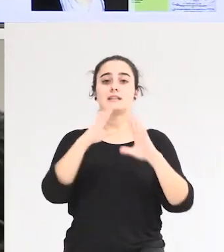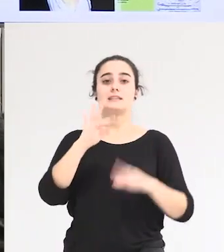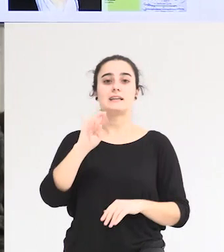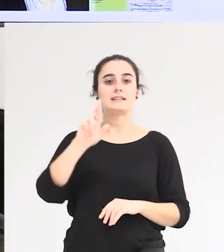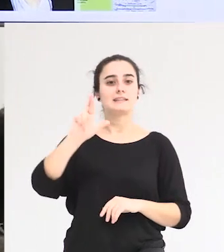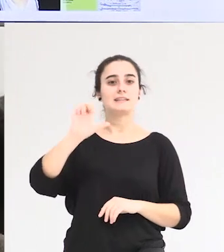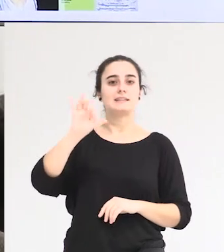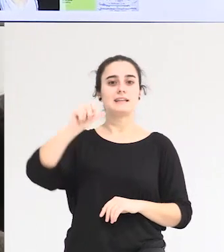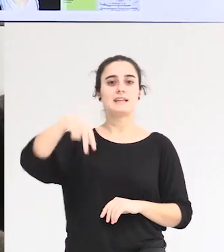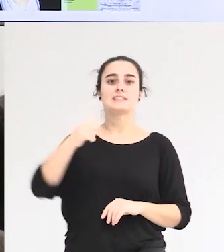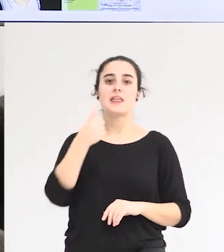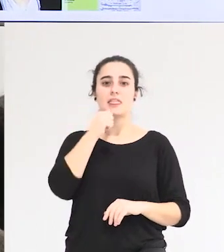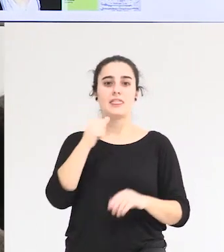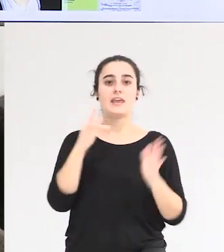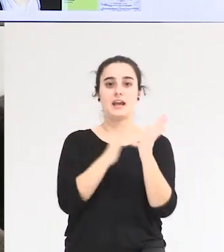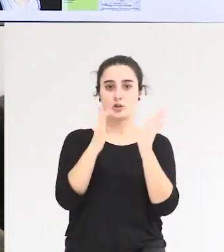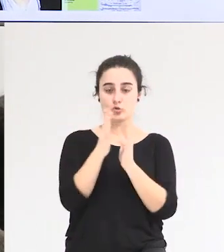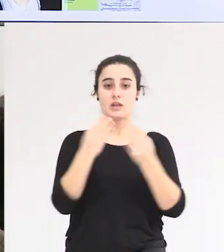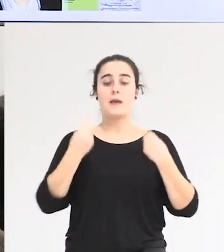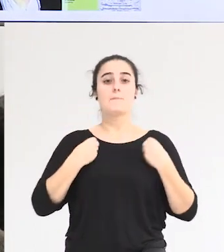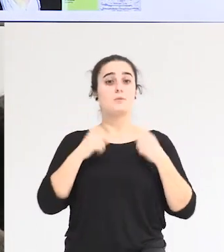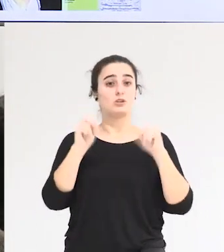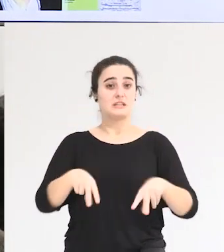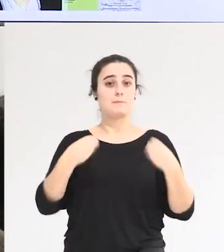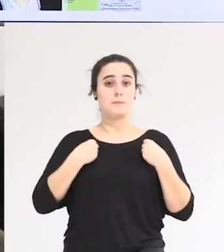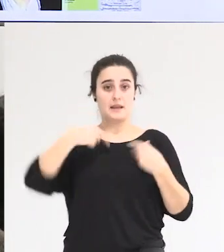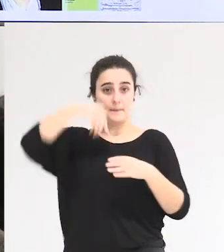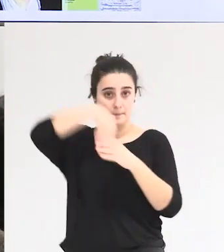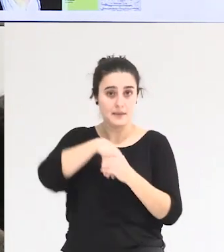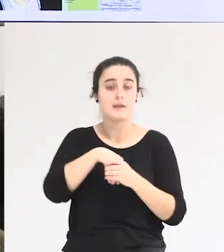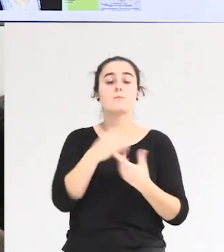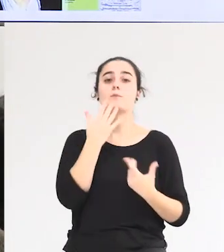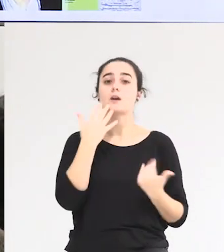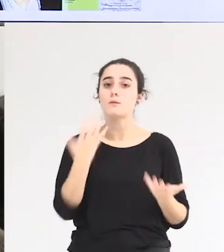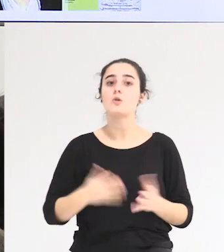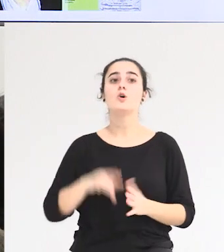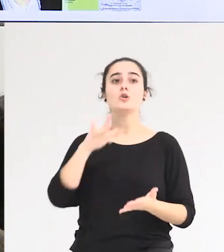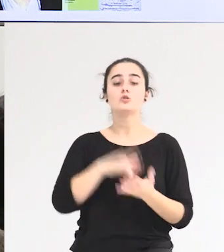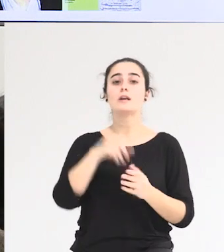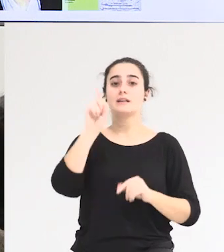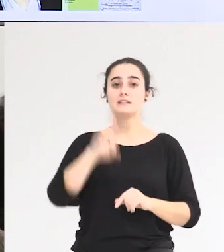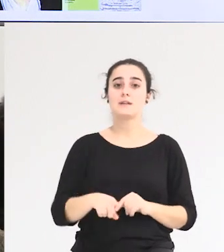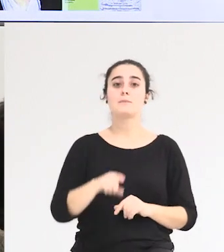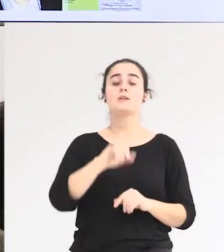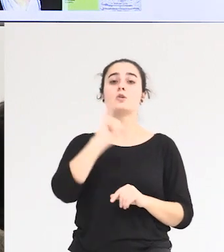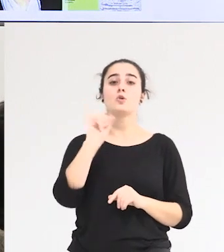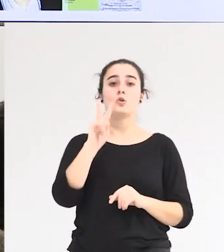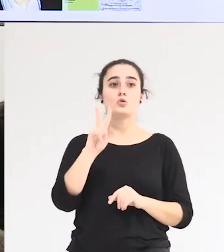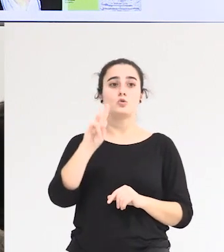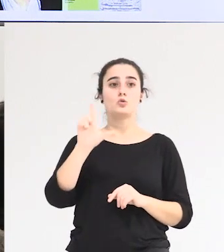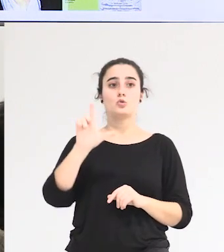duzue, vivo sin vivir en mi, eta hori, bai? Inglesezko lehenengo idazlea konsideratzen dena ere Julian of Norwich bizi zen